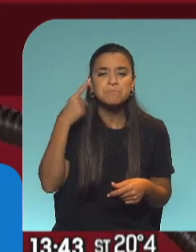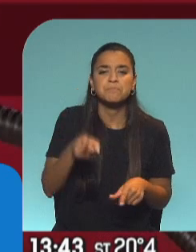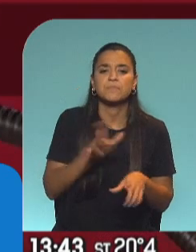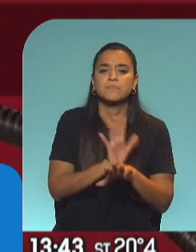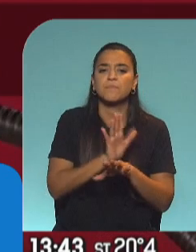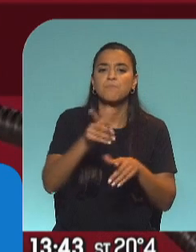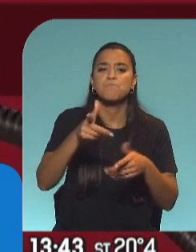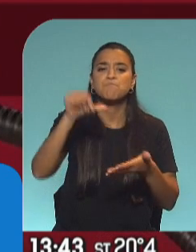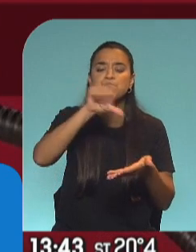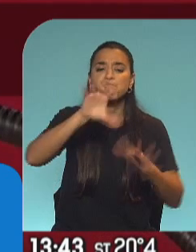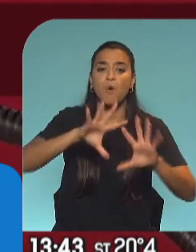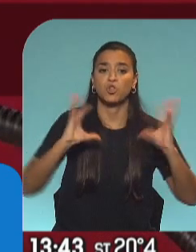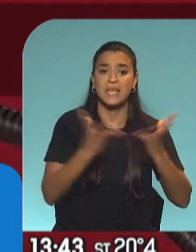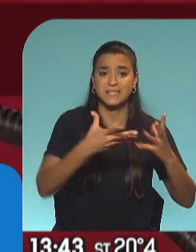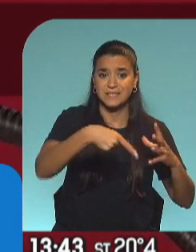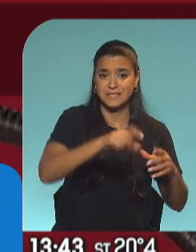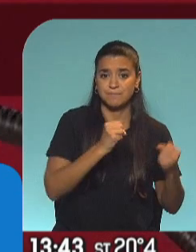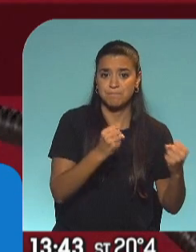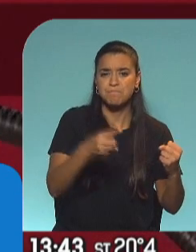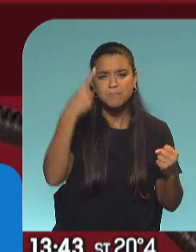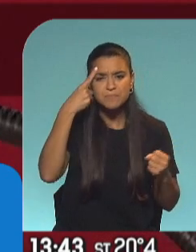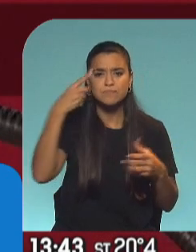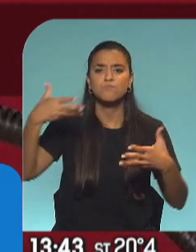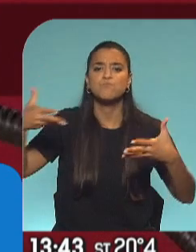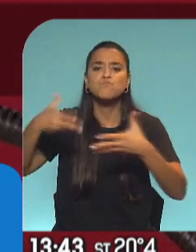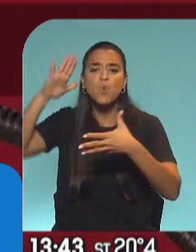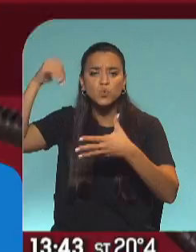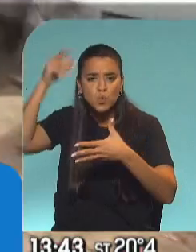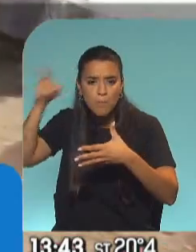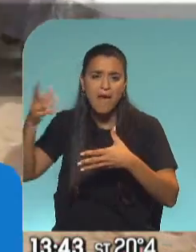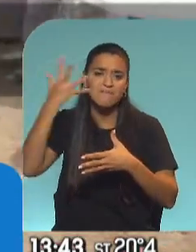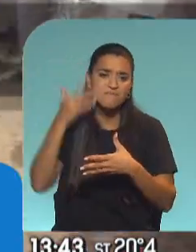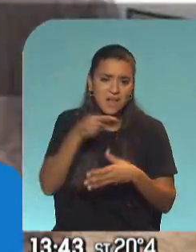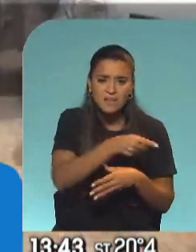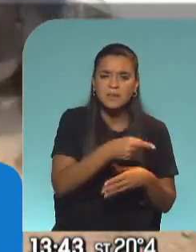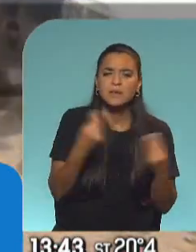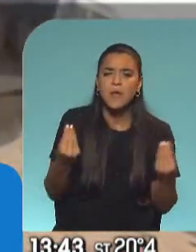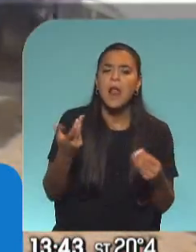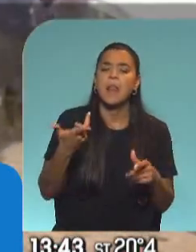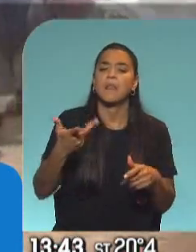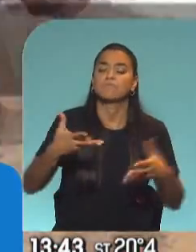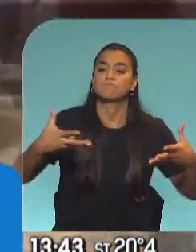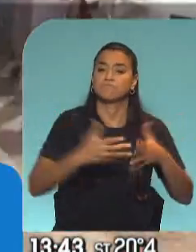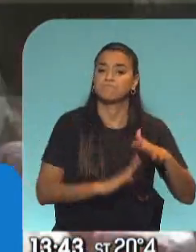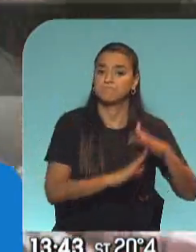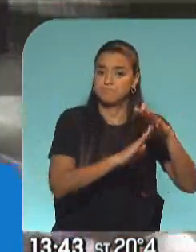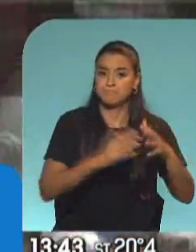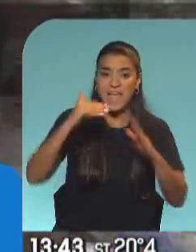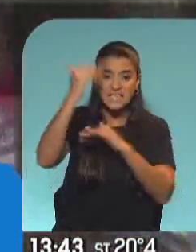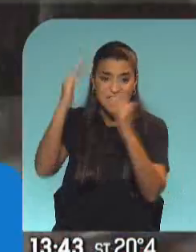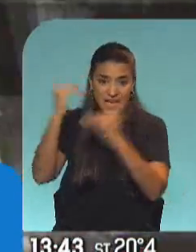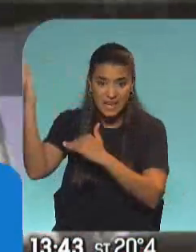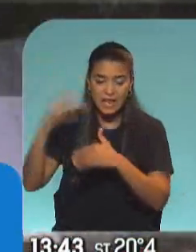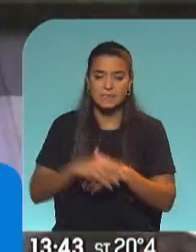puissances étrangères pensent que les musulmans de France leur appartiennent. De quel droit des puissances étrangères se mêlent de nos affaires intérieures? Vous